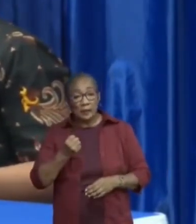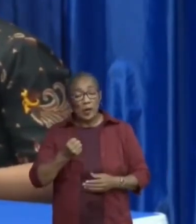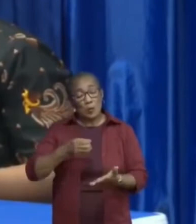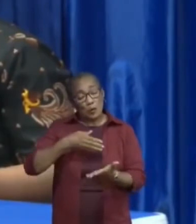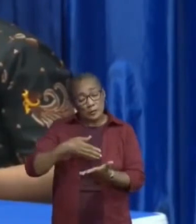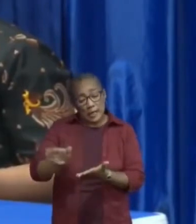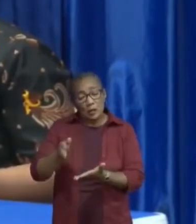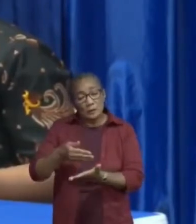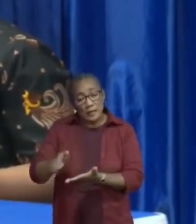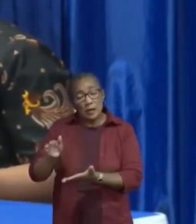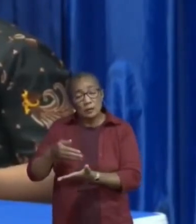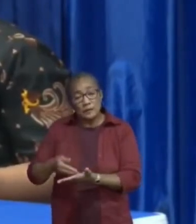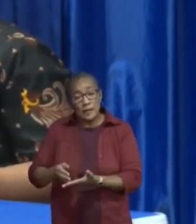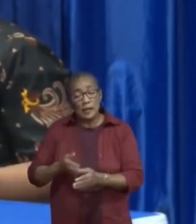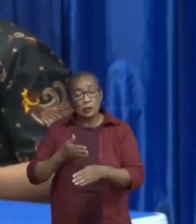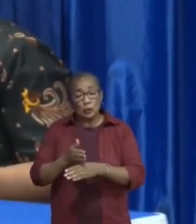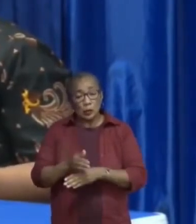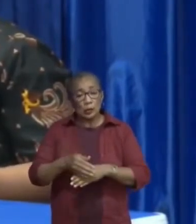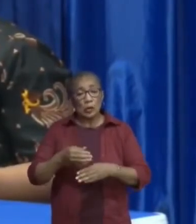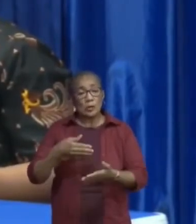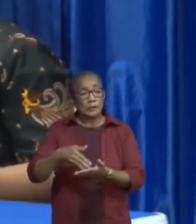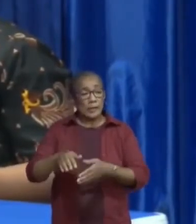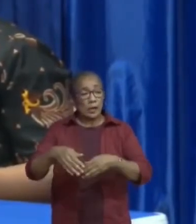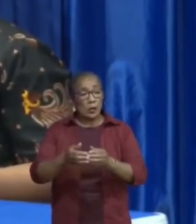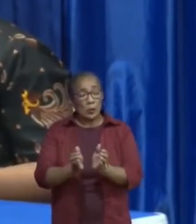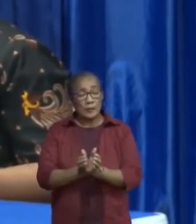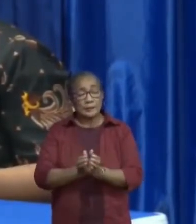getoetst wordt door de ontslagcommissie. En